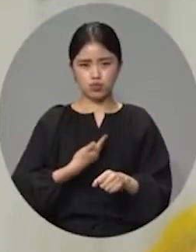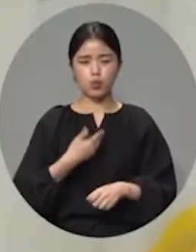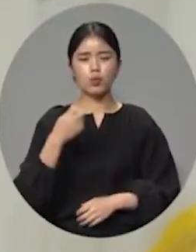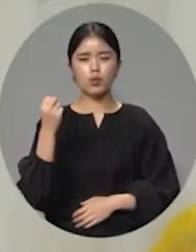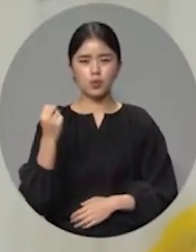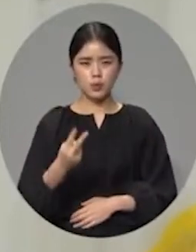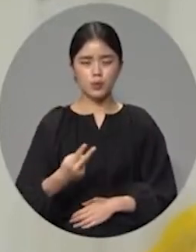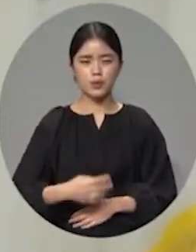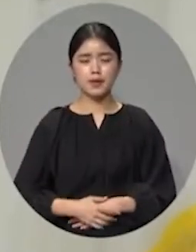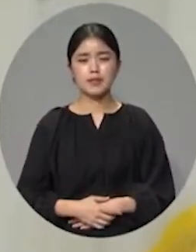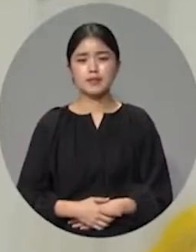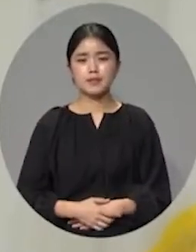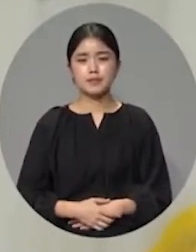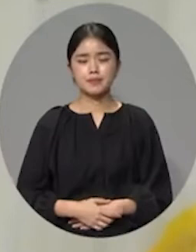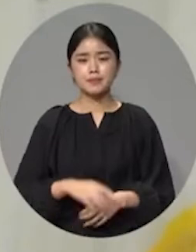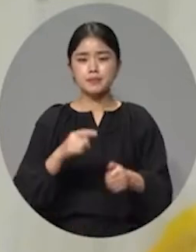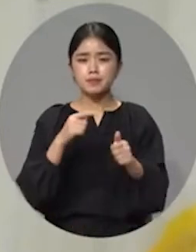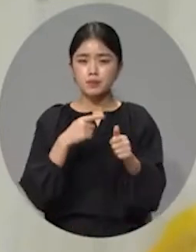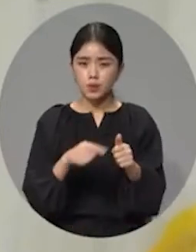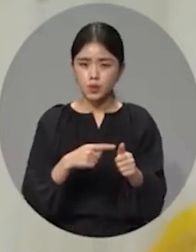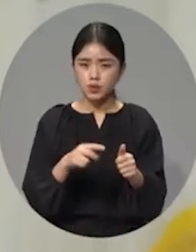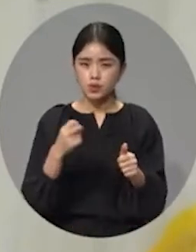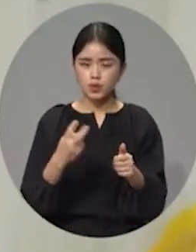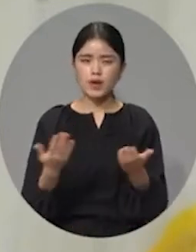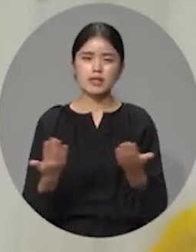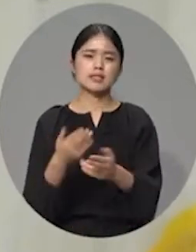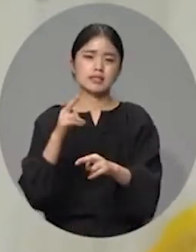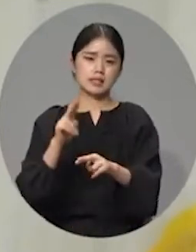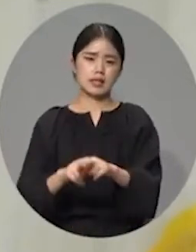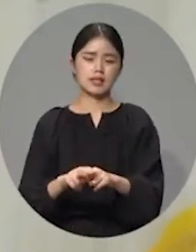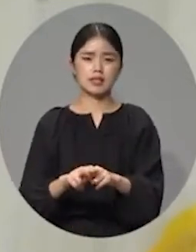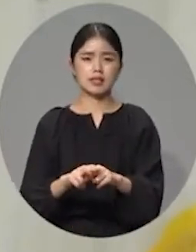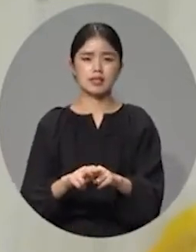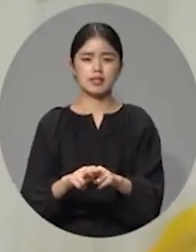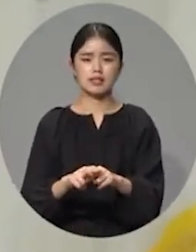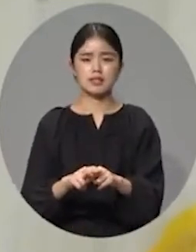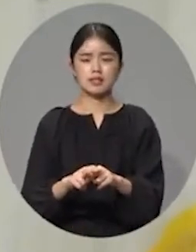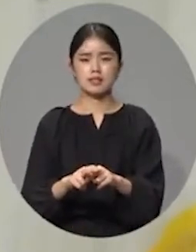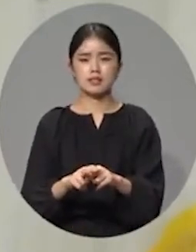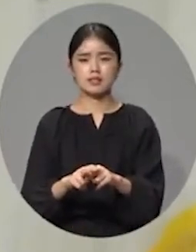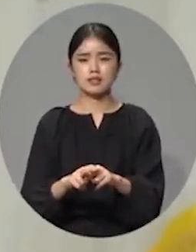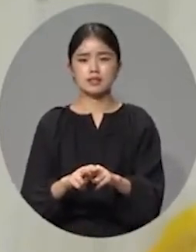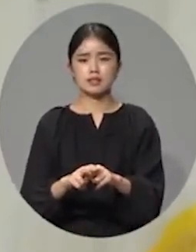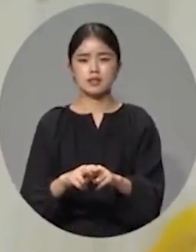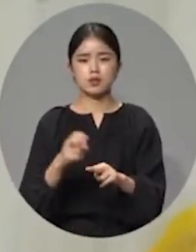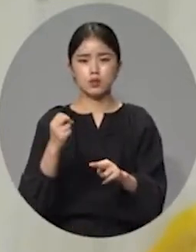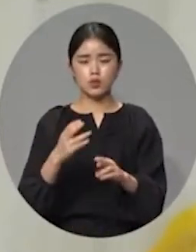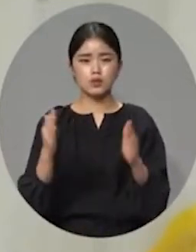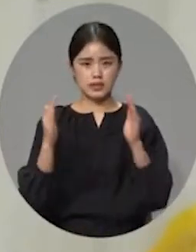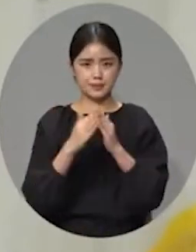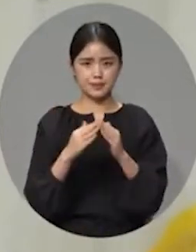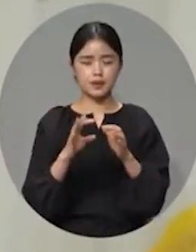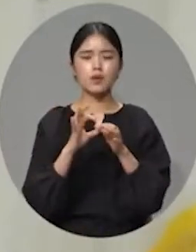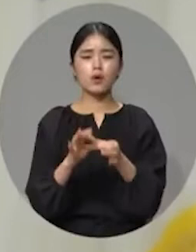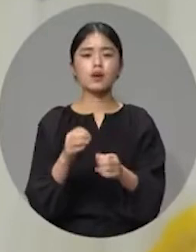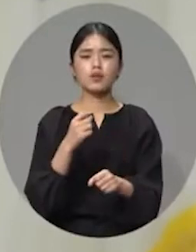그리고 교육과 일자리 그리고 주거와